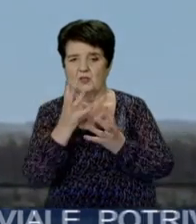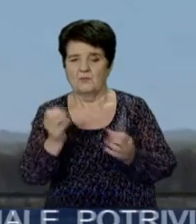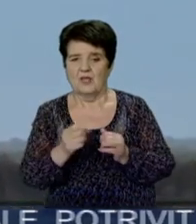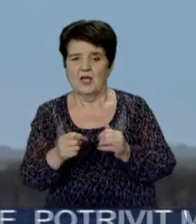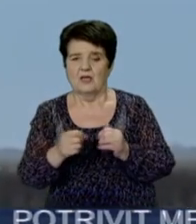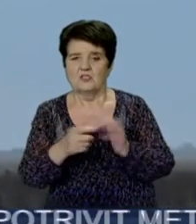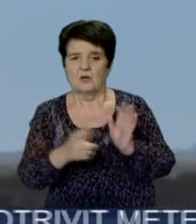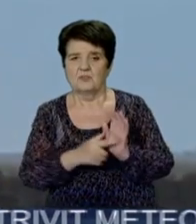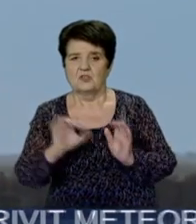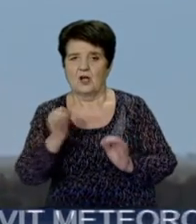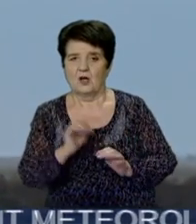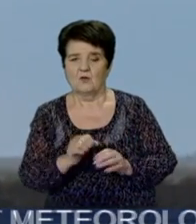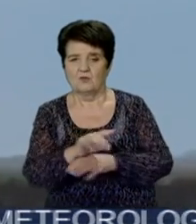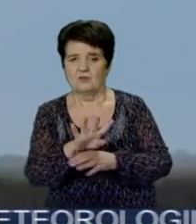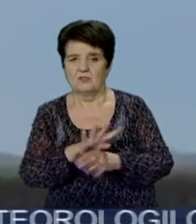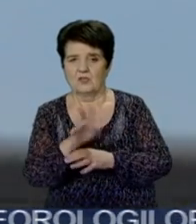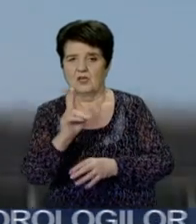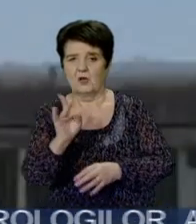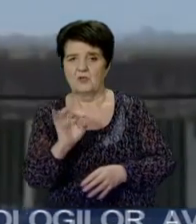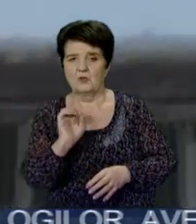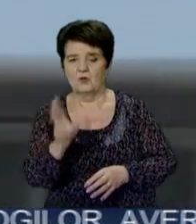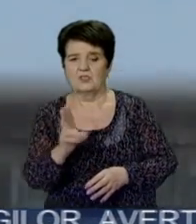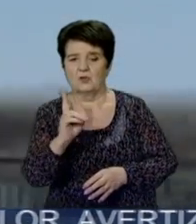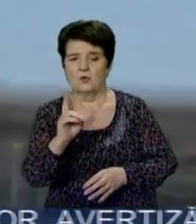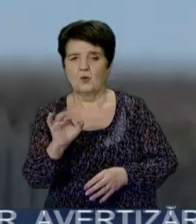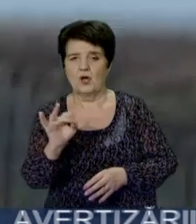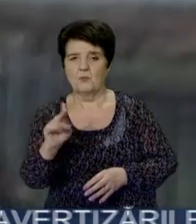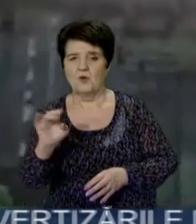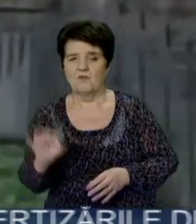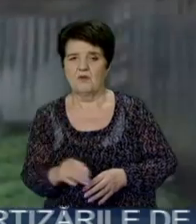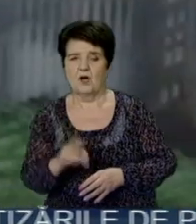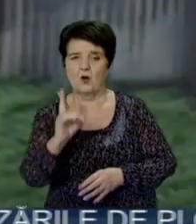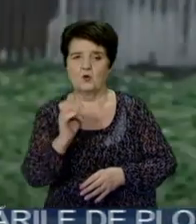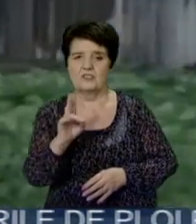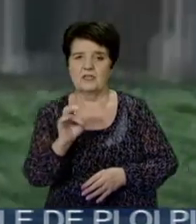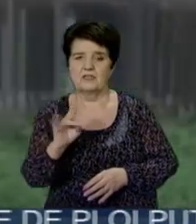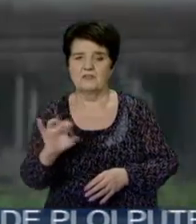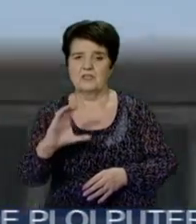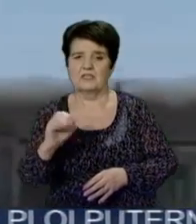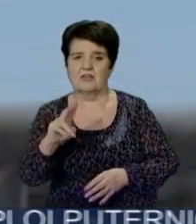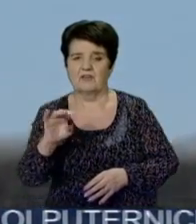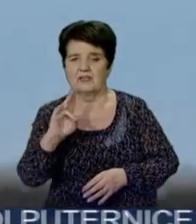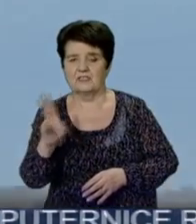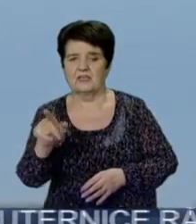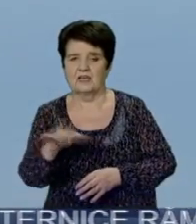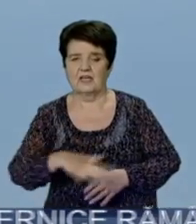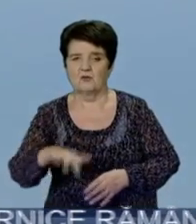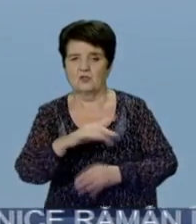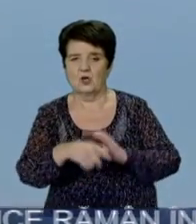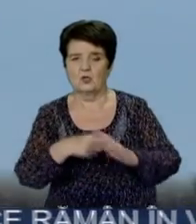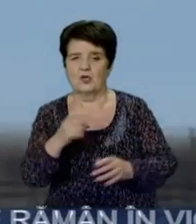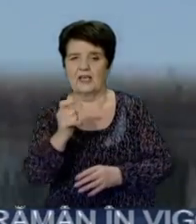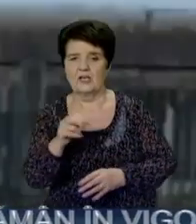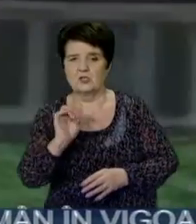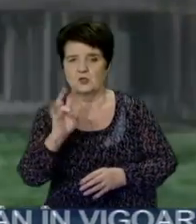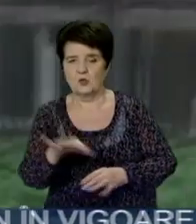august, trupele ruse au tras cu rachete spre Kramatorsk și Curahovo. Au bombardat Constantinovka și Slaveansk în regiunea Donetsk, iar în regiunea Herson se